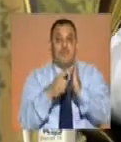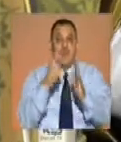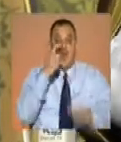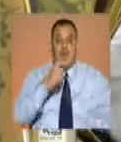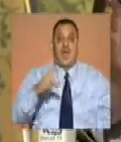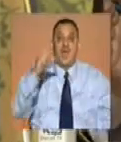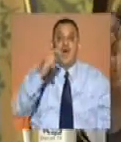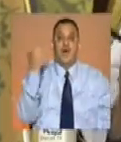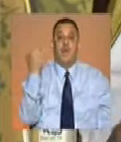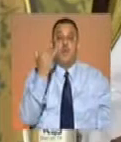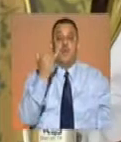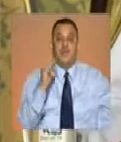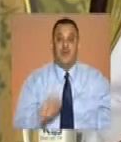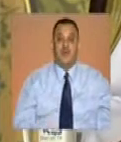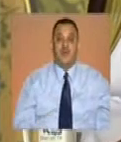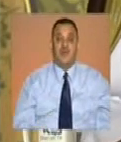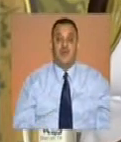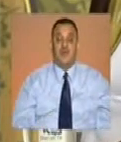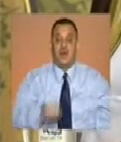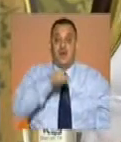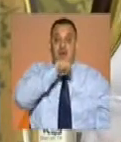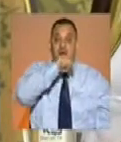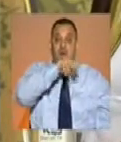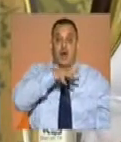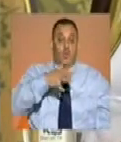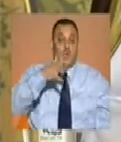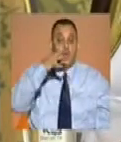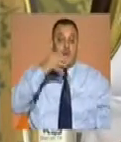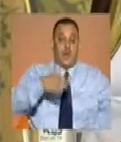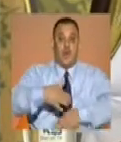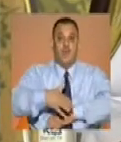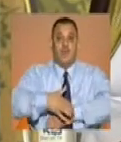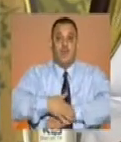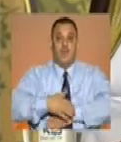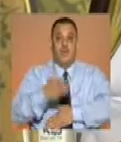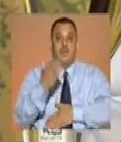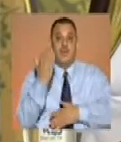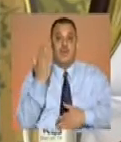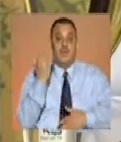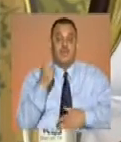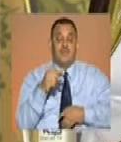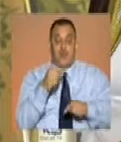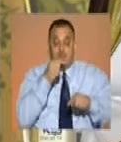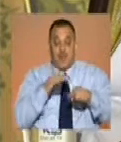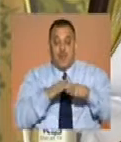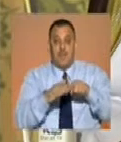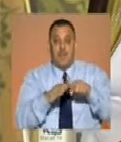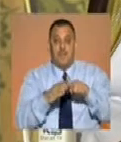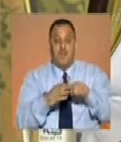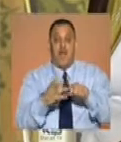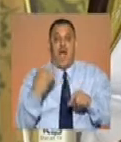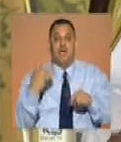الأسباب التي تقضي على الوساوس. النبي عليه الصلاة والسلام كان ربما استنجى بالماء وربما استجمر